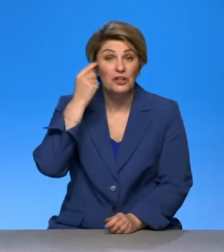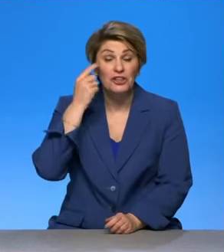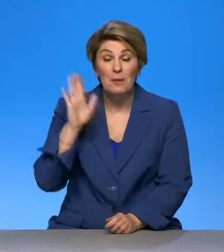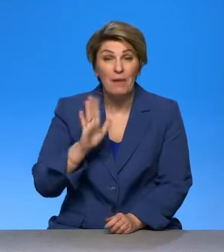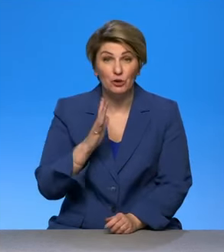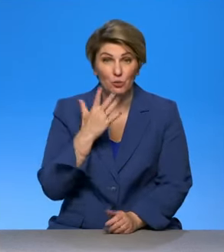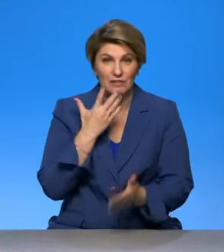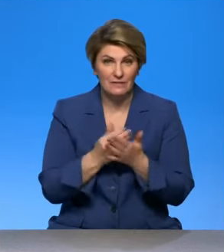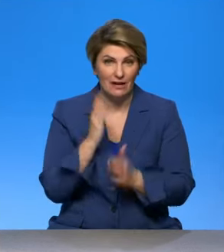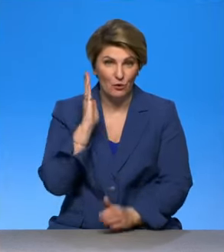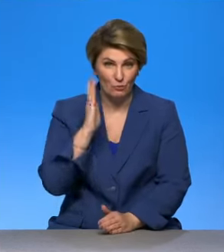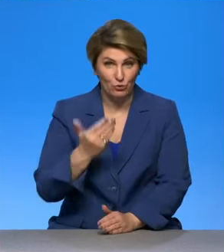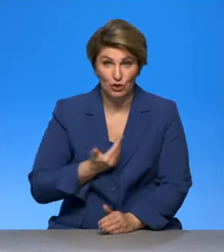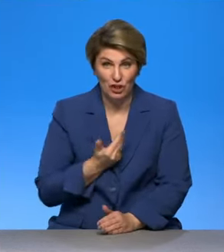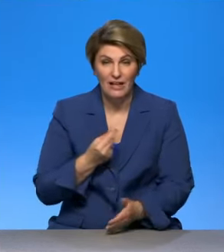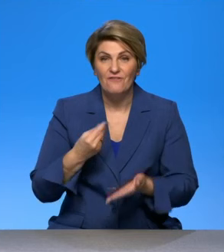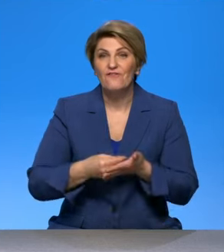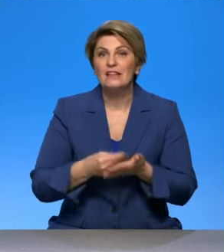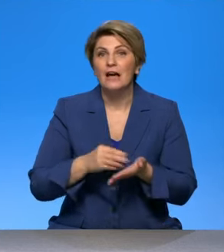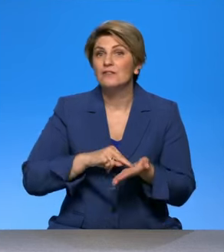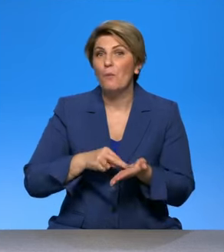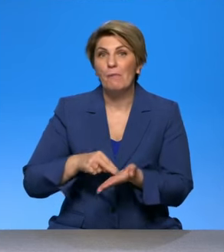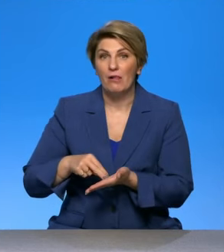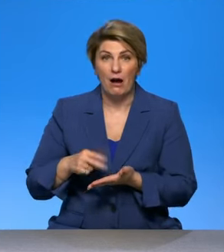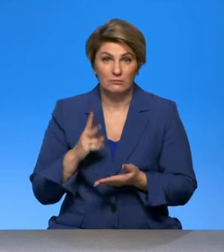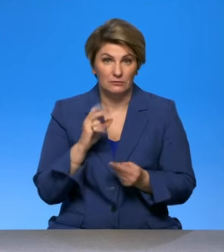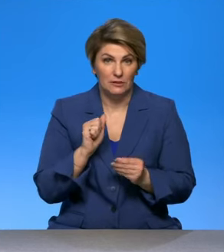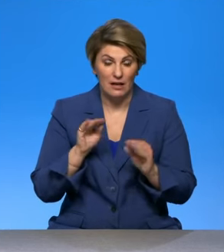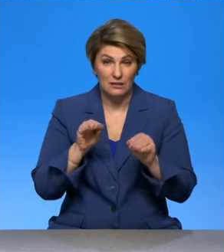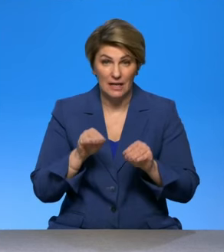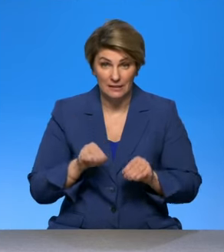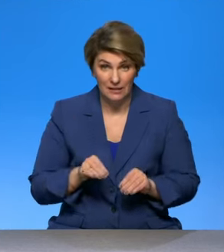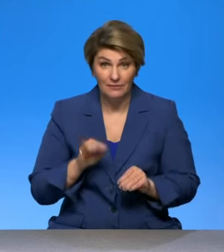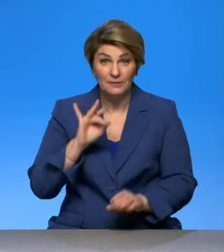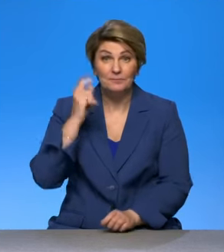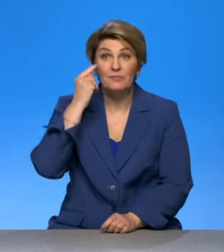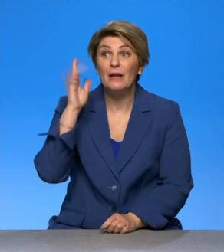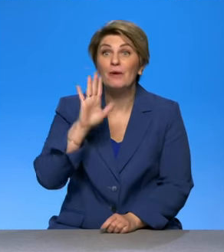если просто финансовый план не составил, это банально, и не подумал, что ему нужны